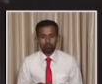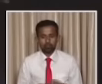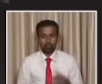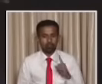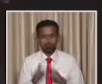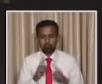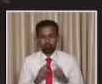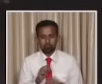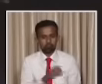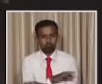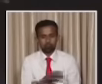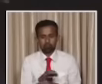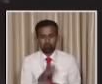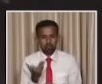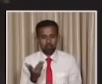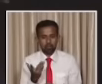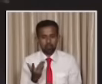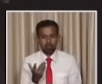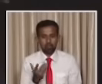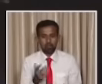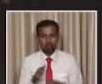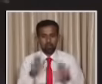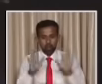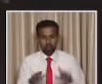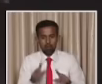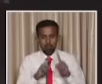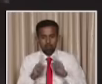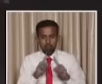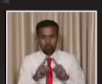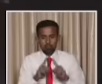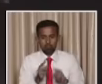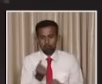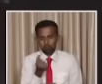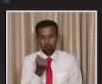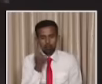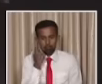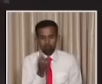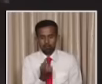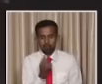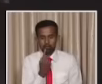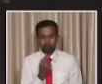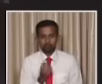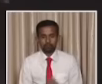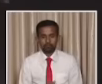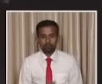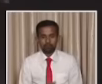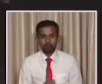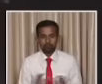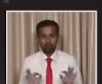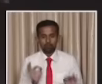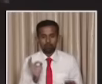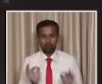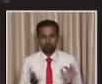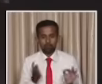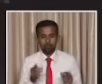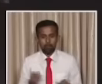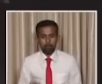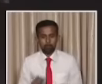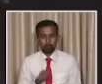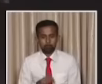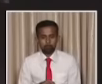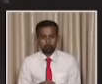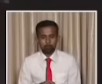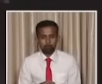කතිකාවක් නැහැ. අපි හිතනවා අද ඔබතුමාගේ අවසන් කතාවේදී මේ ගැන යම් කිසි අදහසක් එයිකලේ තමයි වතු මේ මොහොත